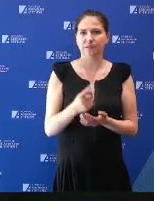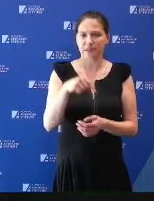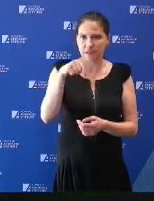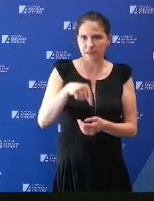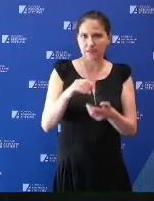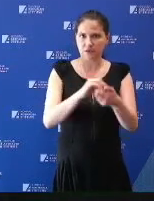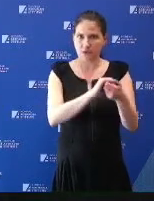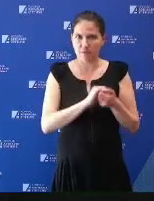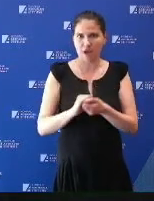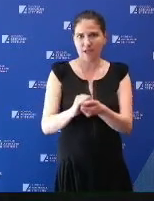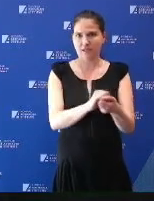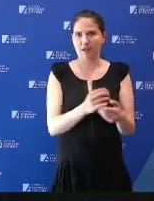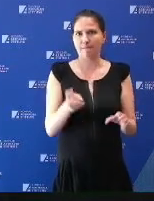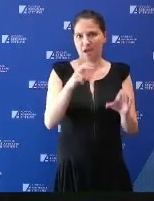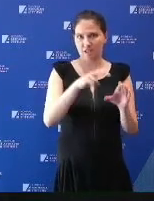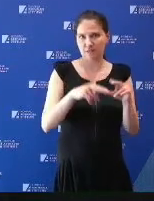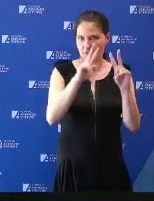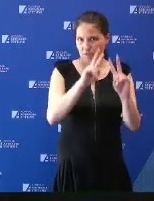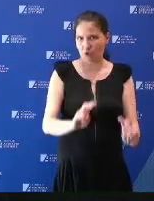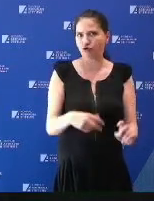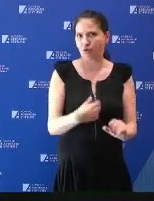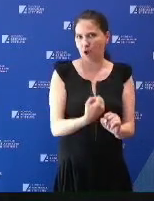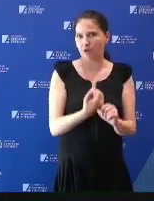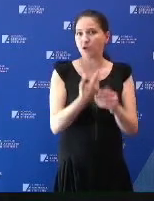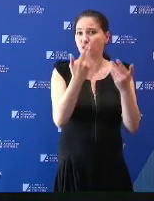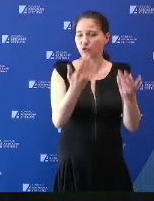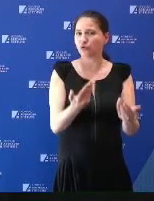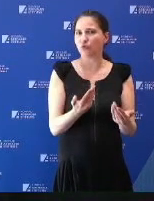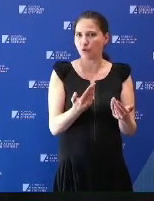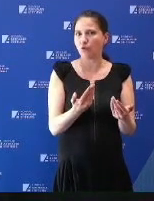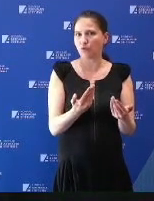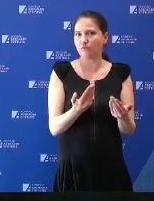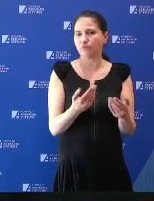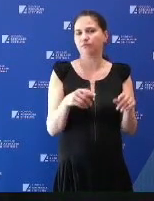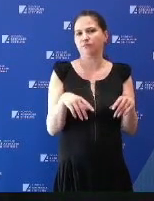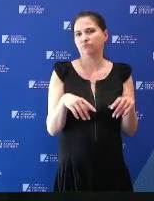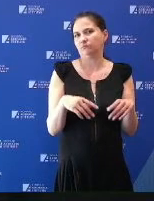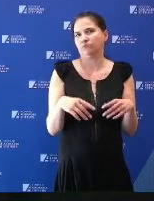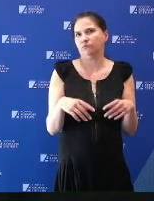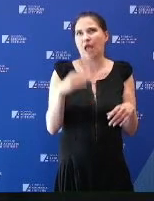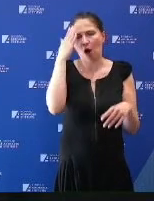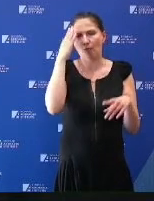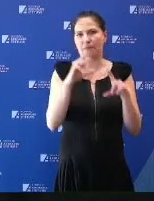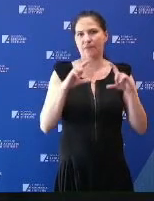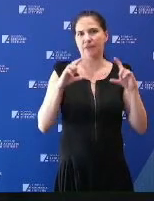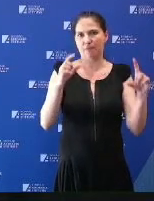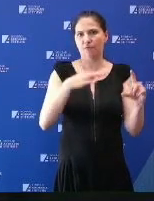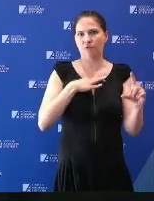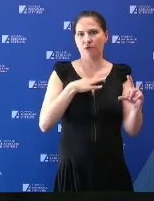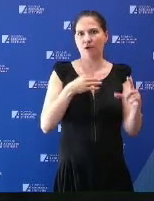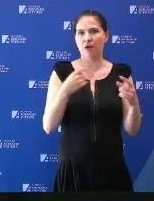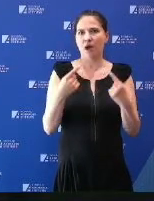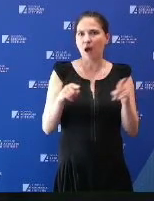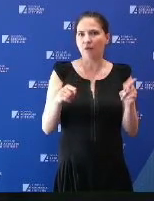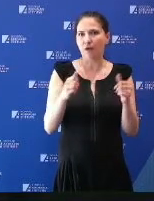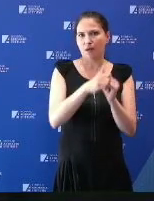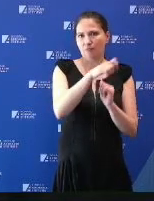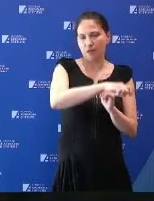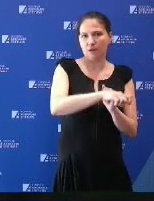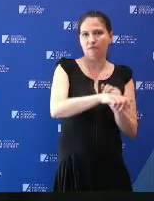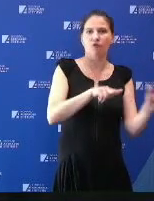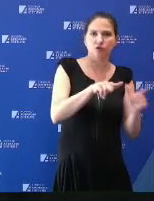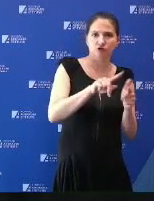arbeiten. Partizipative Forschung ist eines der Schlagworte, was wir hier eben auch mit Partnern aus Wirtschaft,